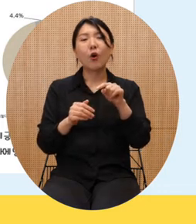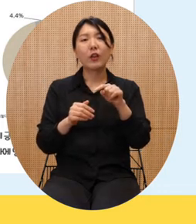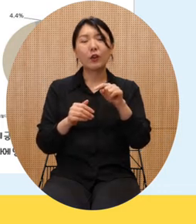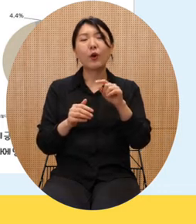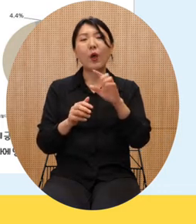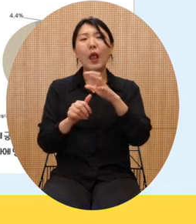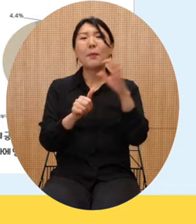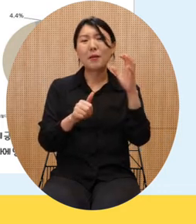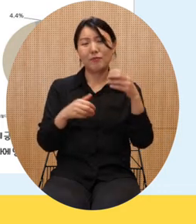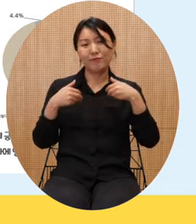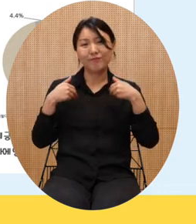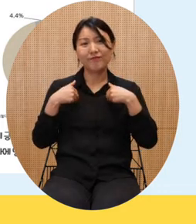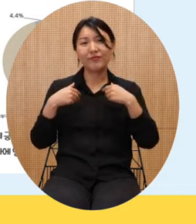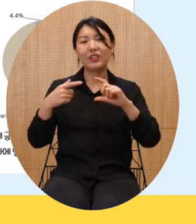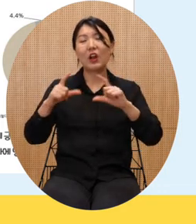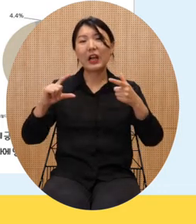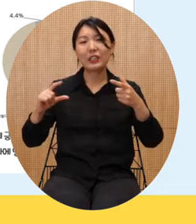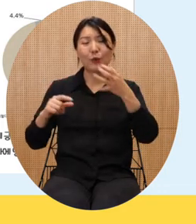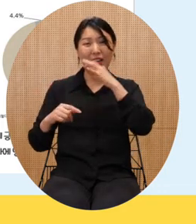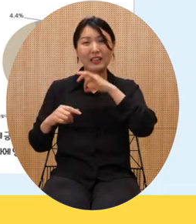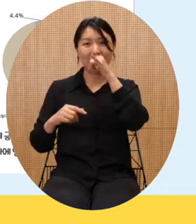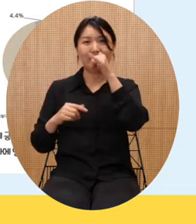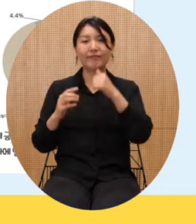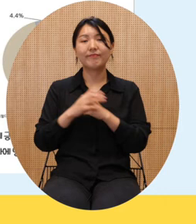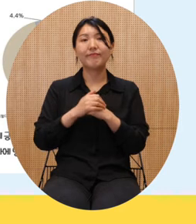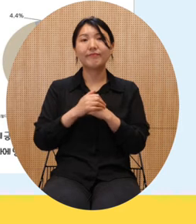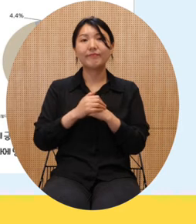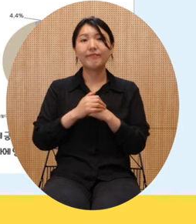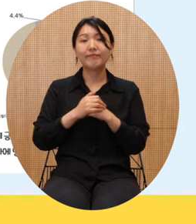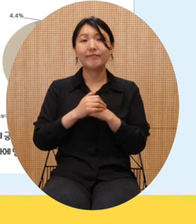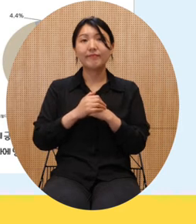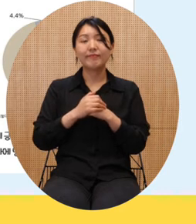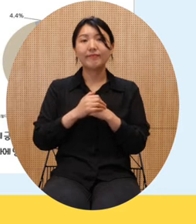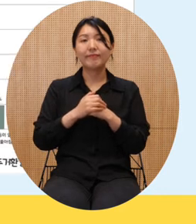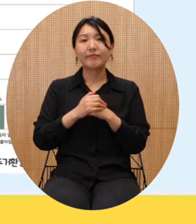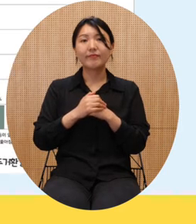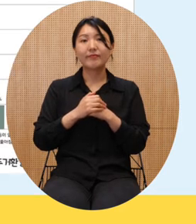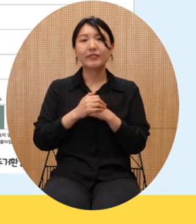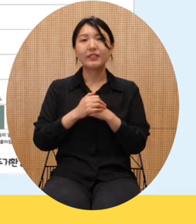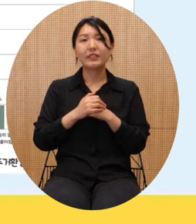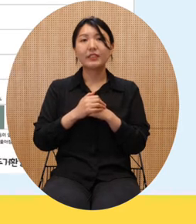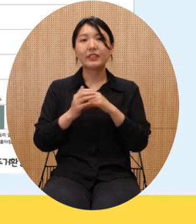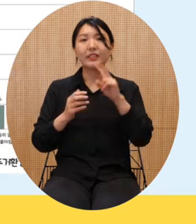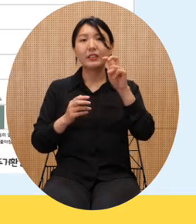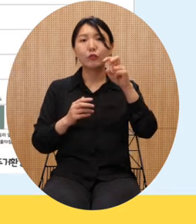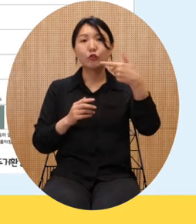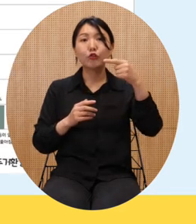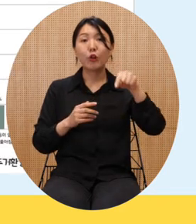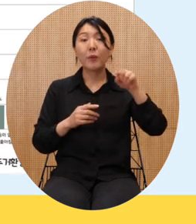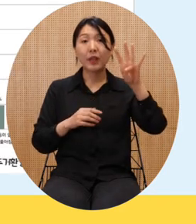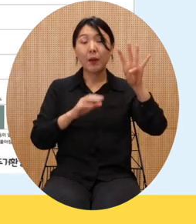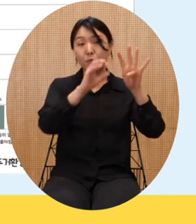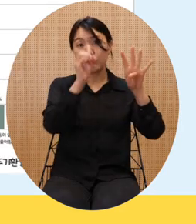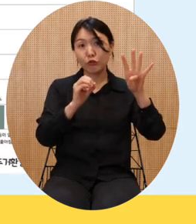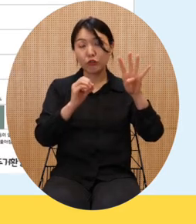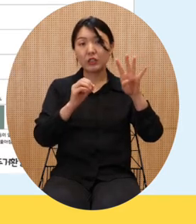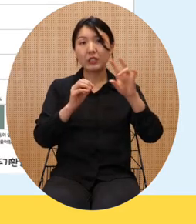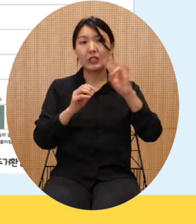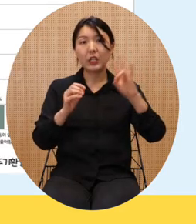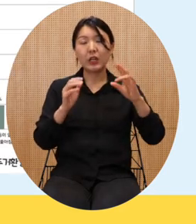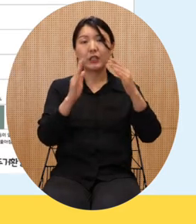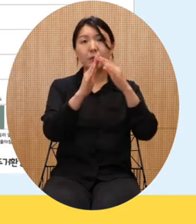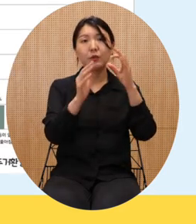그 지원하는 만큼은 해방시켜주는 거죠. 굉장히 다양한 기능을 하고 있었다는 것이고요. 그다음에